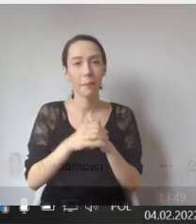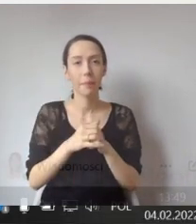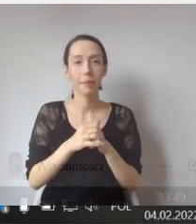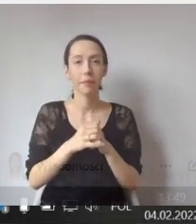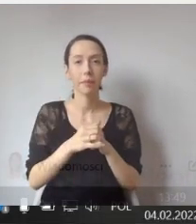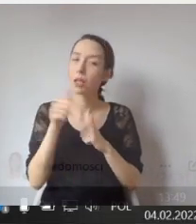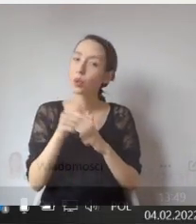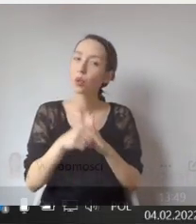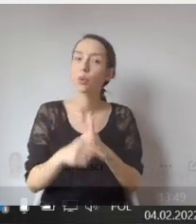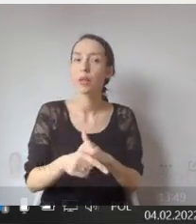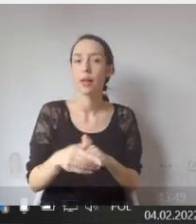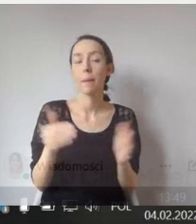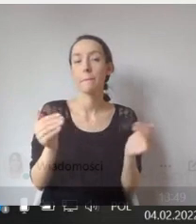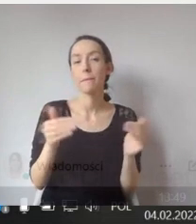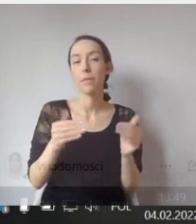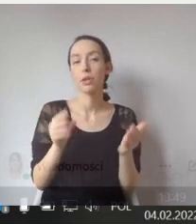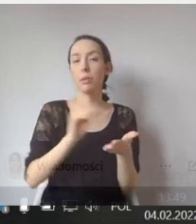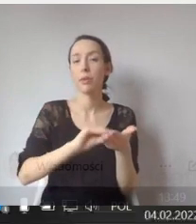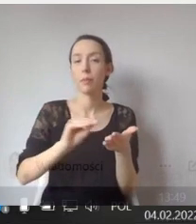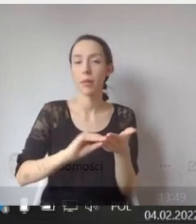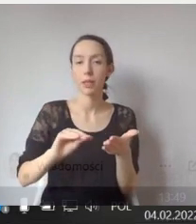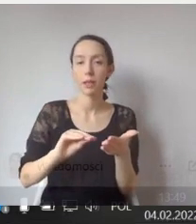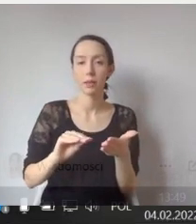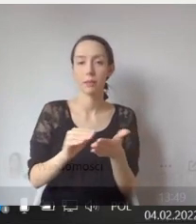I tutaj możemy wpisać sobie,